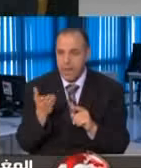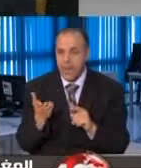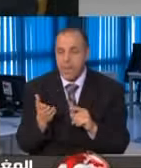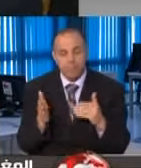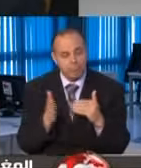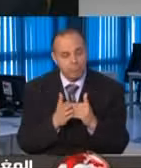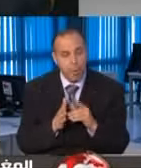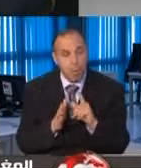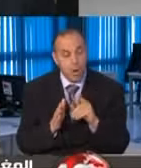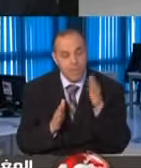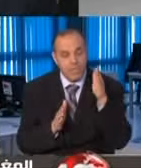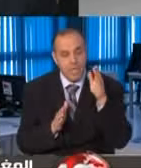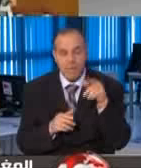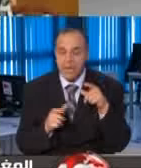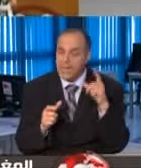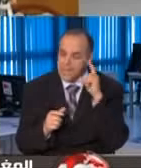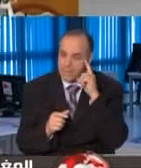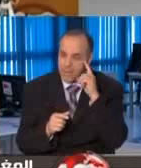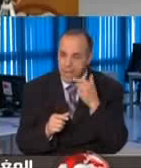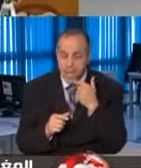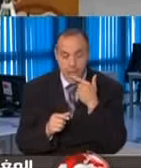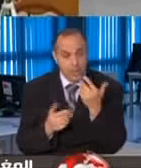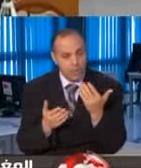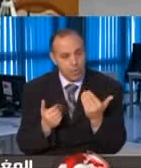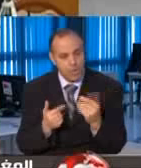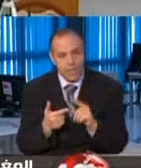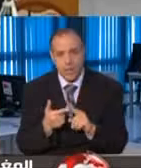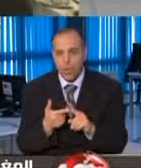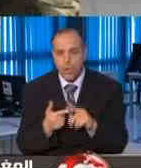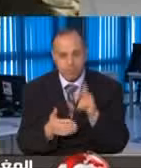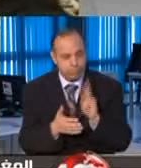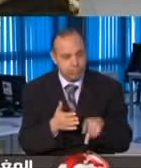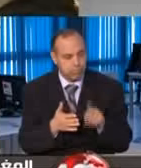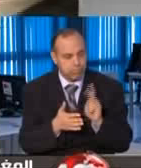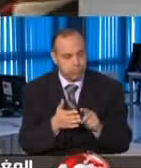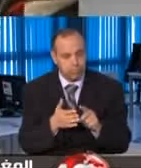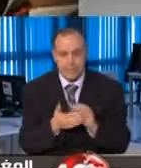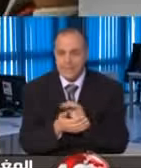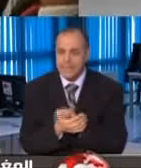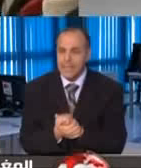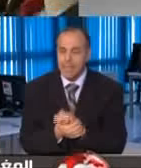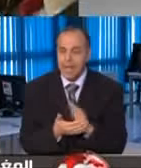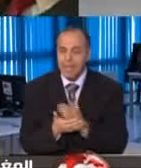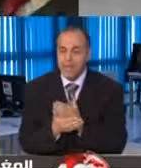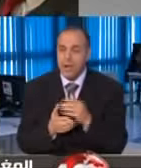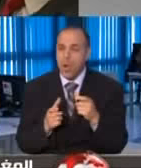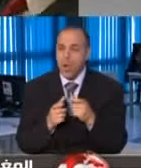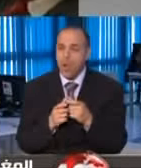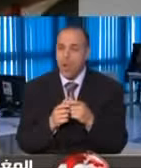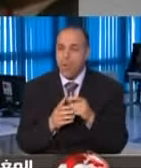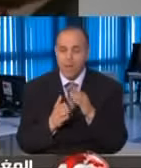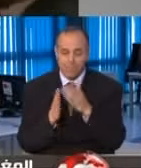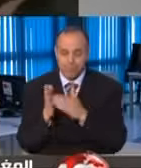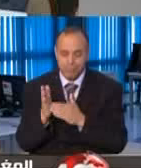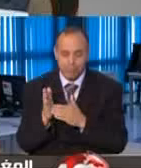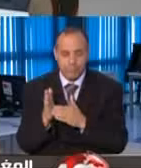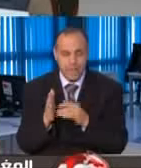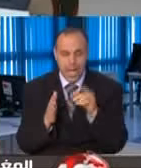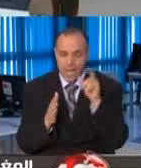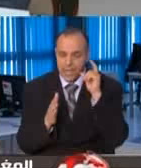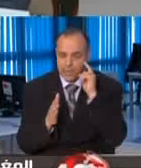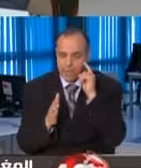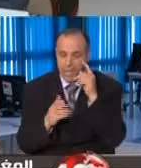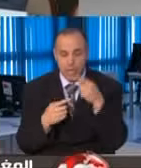حاسما بشأن مستقبل ليبيا، حيث من المنتظر أن يتم التوقيع على اتفاق سلام لتشكيل حكومة وفاق وطنية في